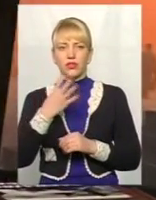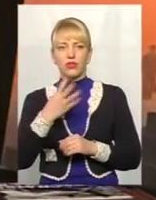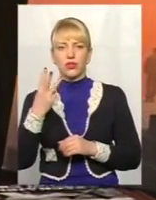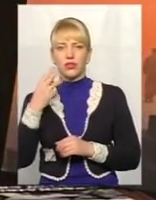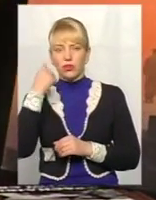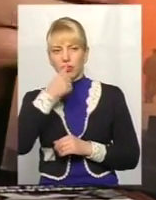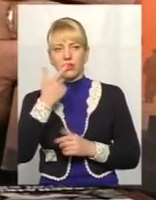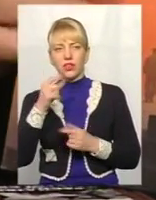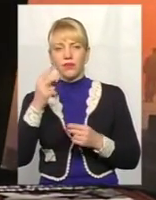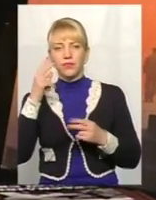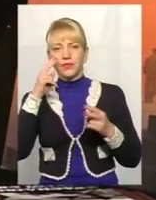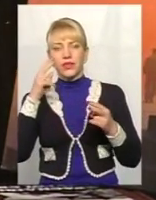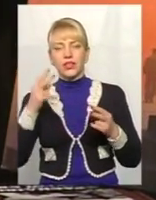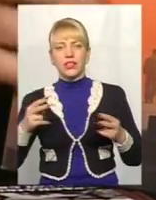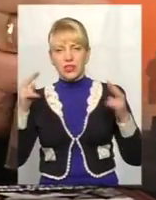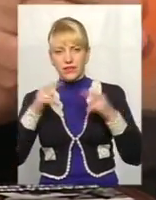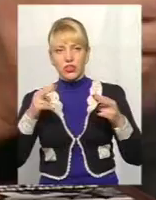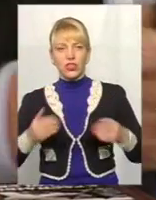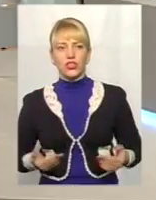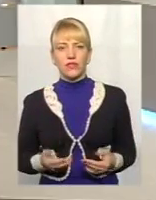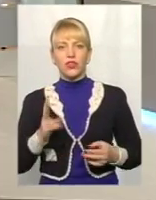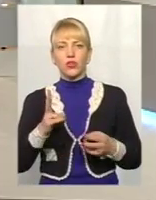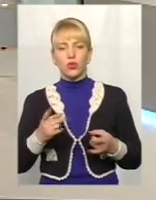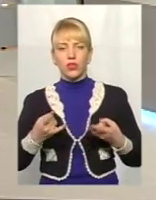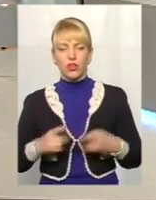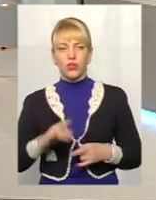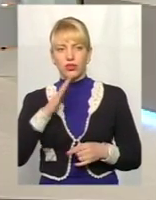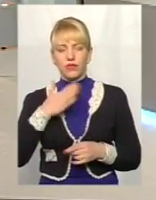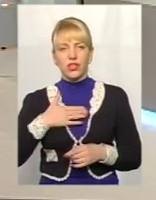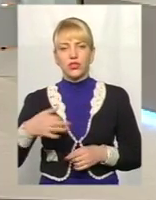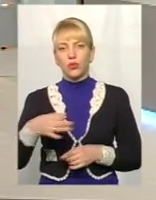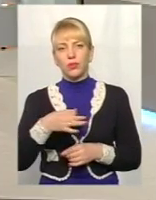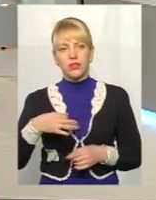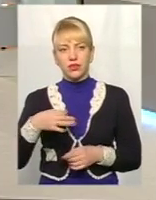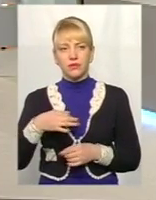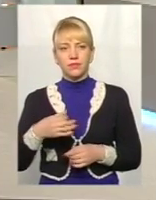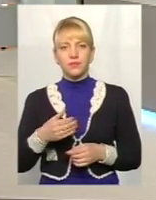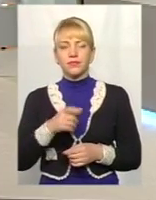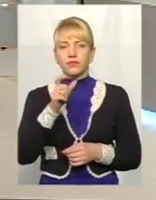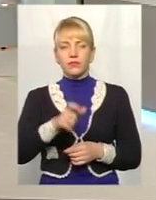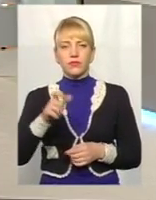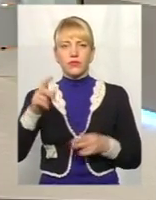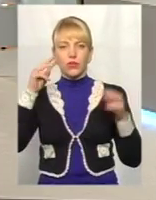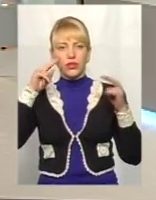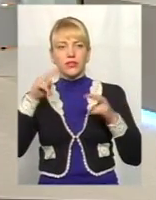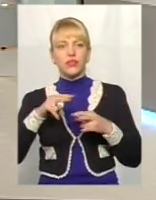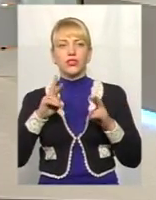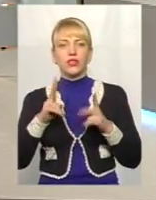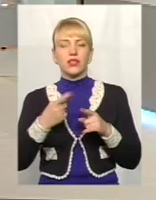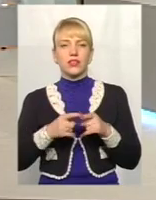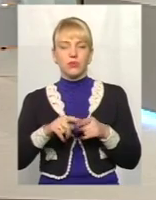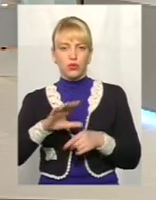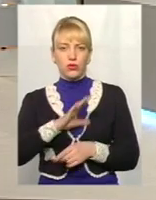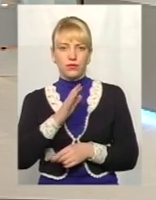де живі свідки, які народжені, в тому числі в нашій області, вони свідчать, як це було.